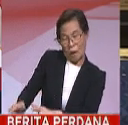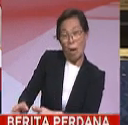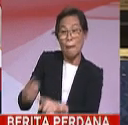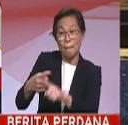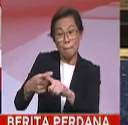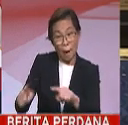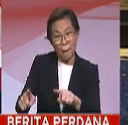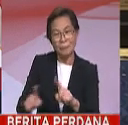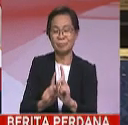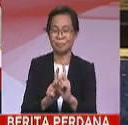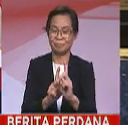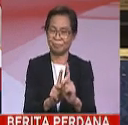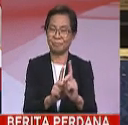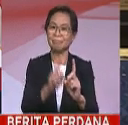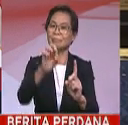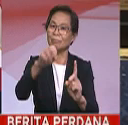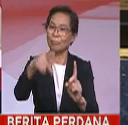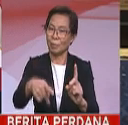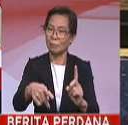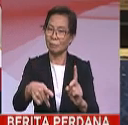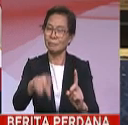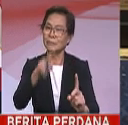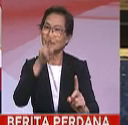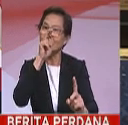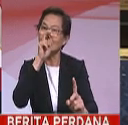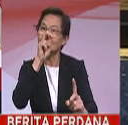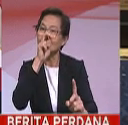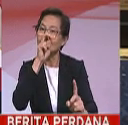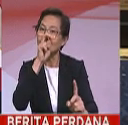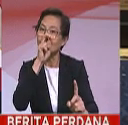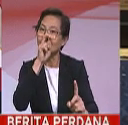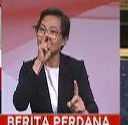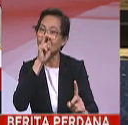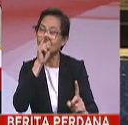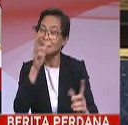tertakluk kepada pematuhan SOP yang ketat.